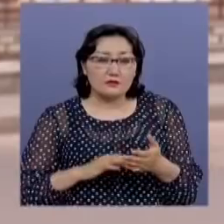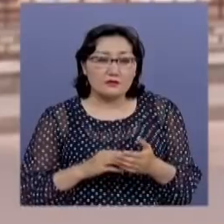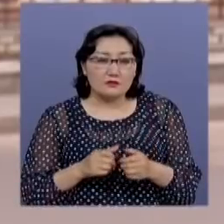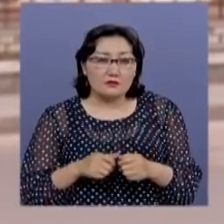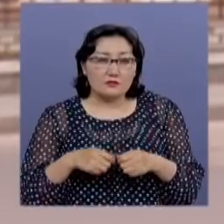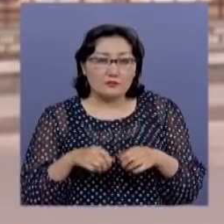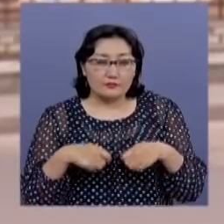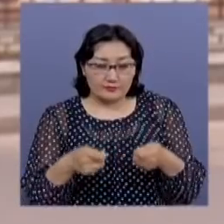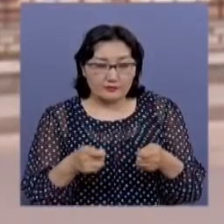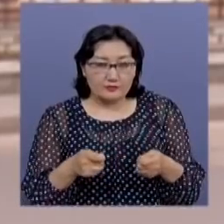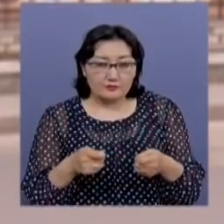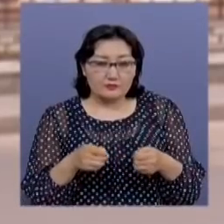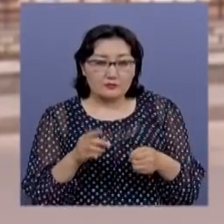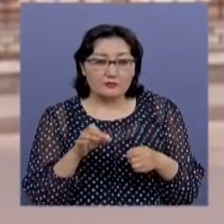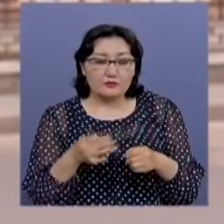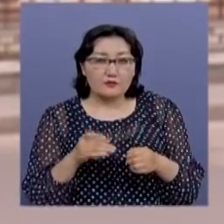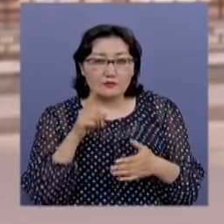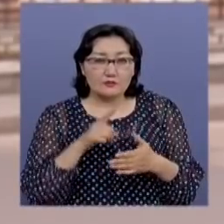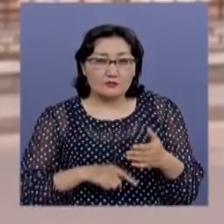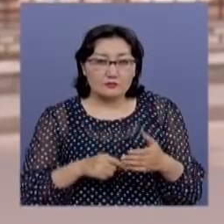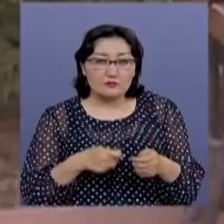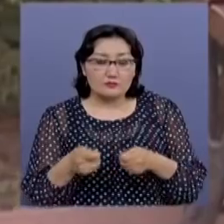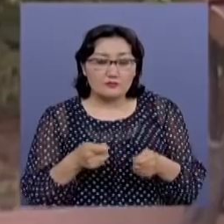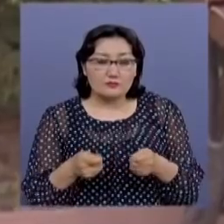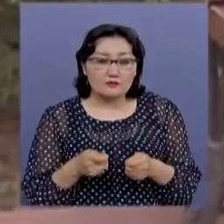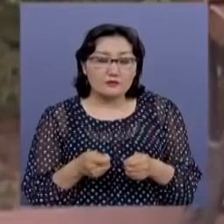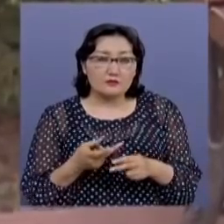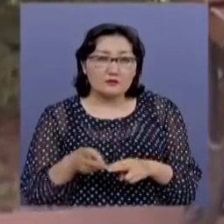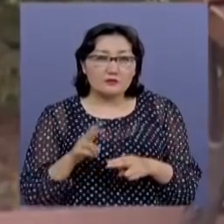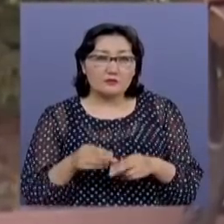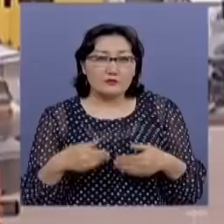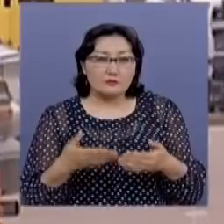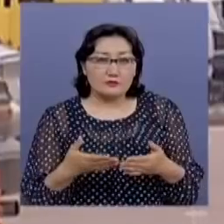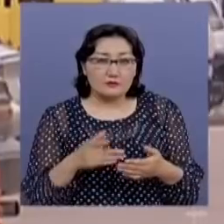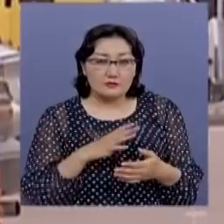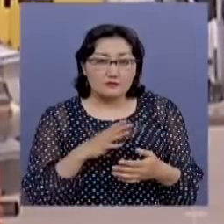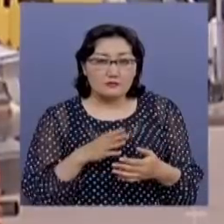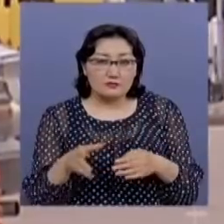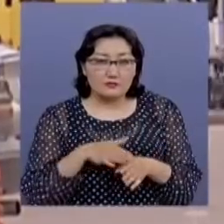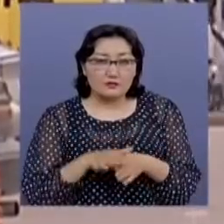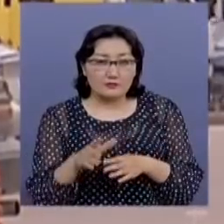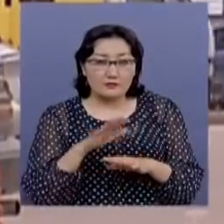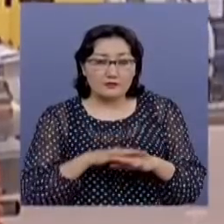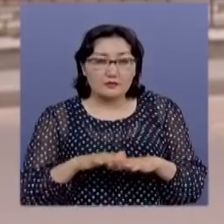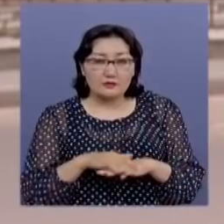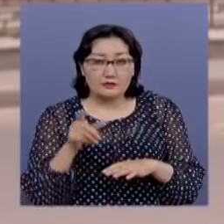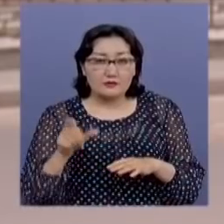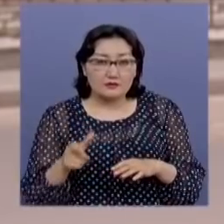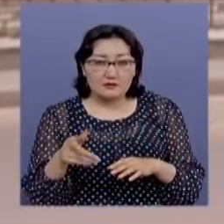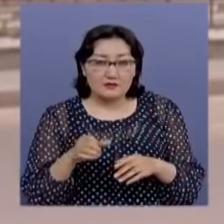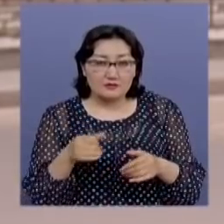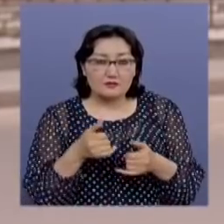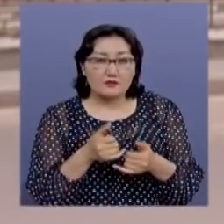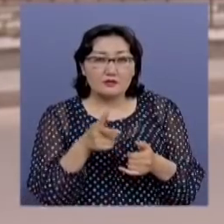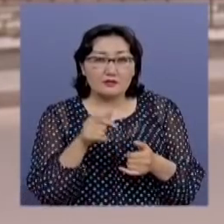эксплуатацияға беруге бойынша сенімді басқару, яғни сенімді басқаруға беру туралы ұсынысының бәрі берілді. Жалпы халықты газбен қамтамасыз ету үшін тағы